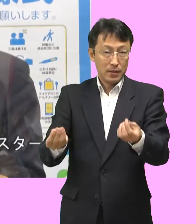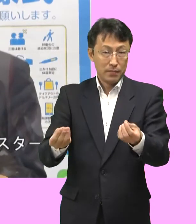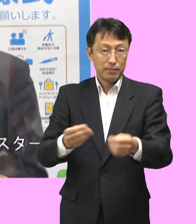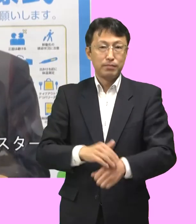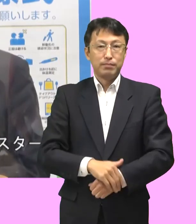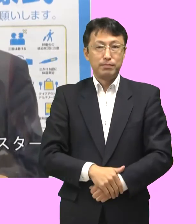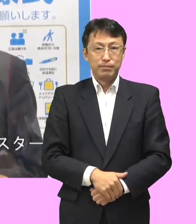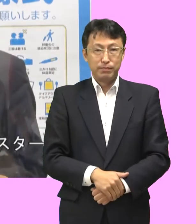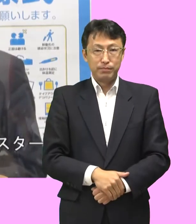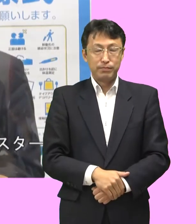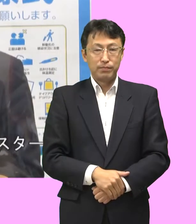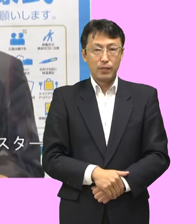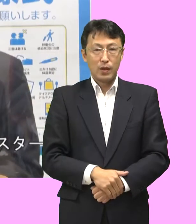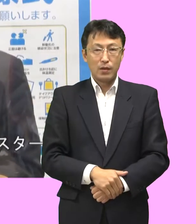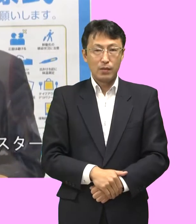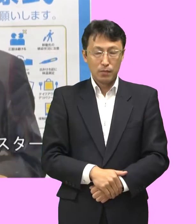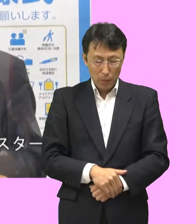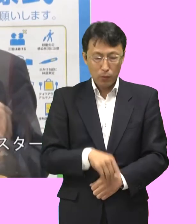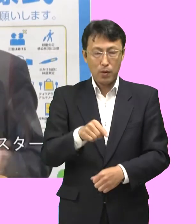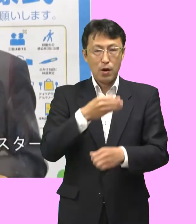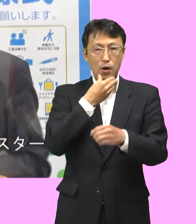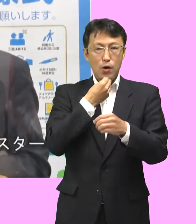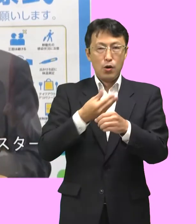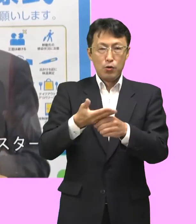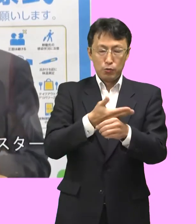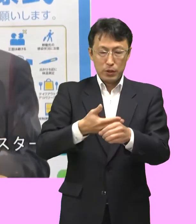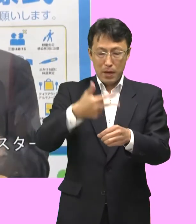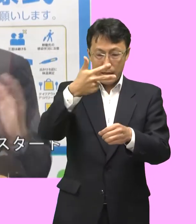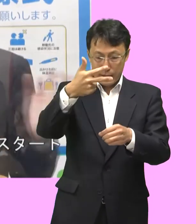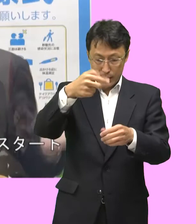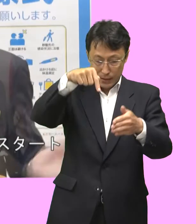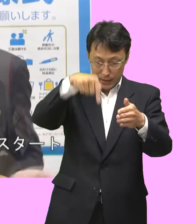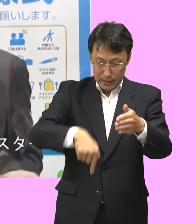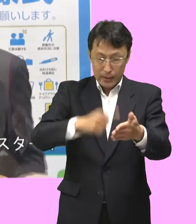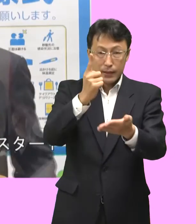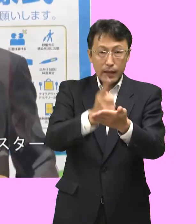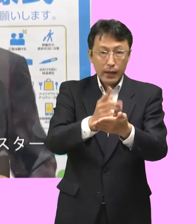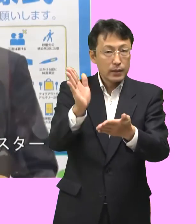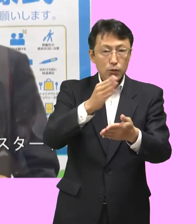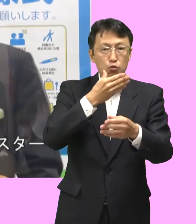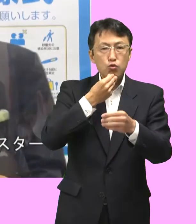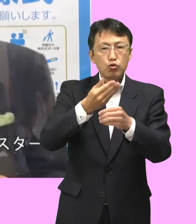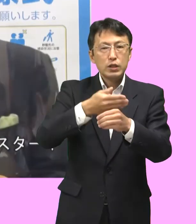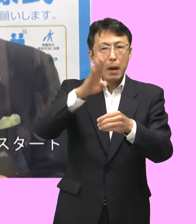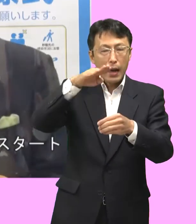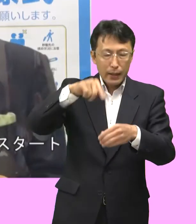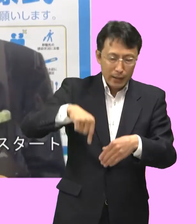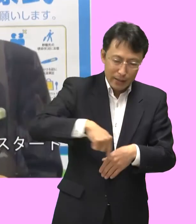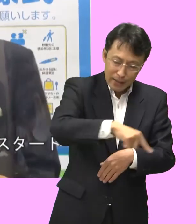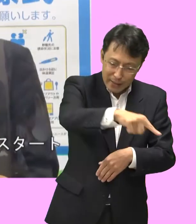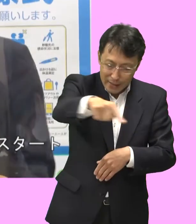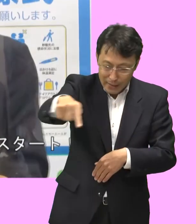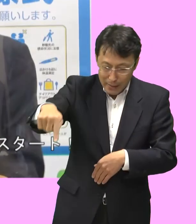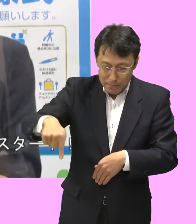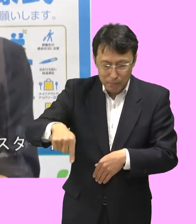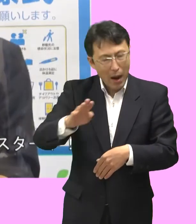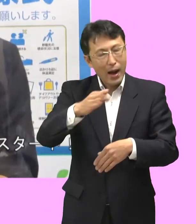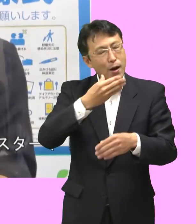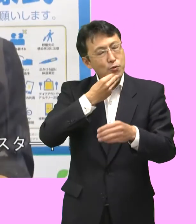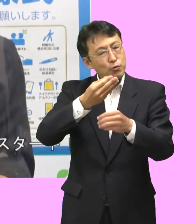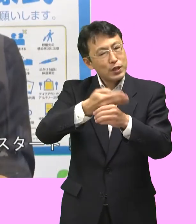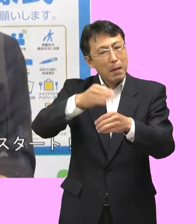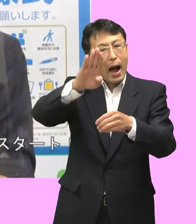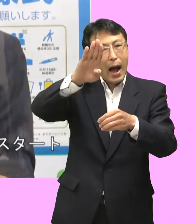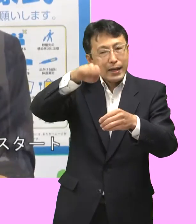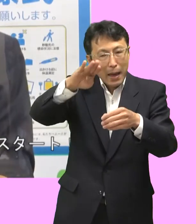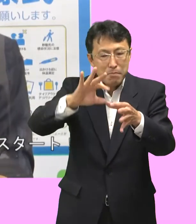まあ、これは福島の生活ですから、福島市内だけではなくて、まあ、いわゆる生活圏でいう、福島県域の17